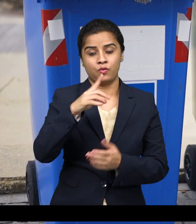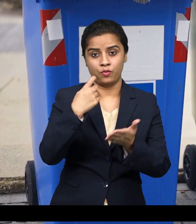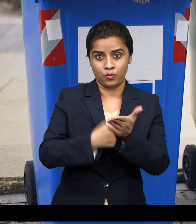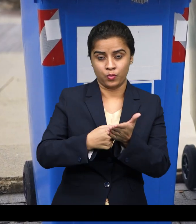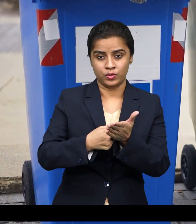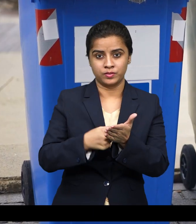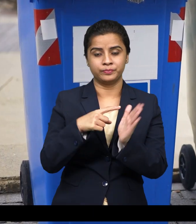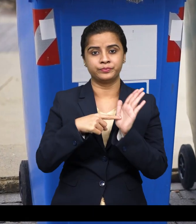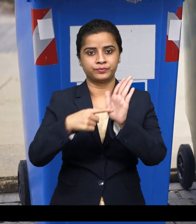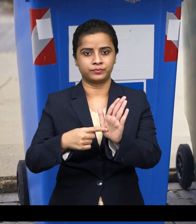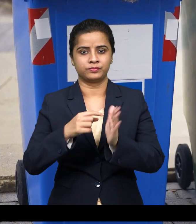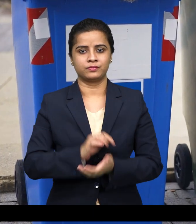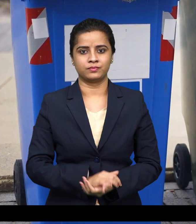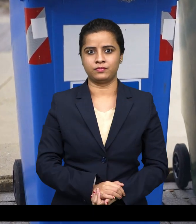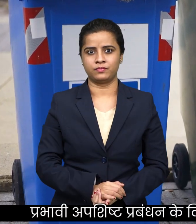4R दृष्टिकोण।